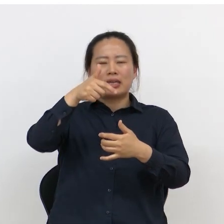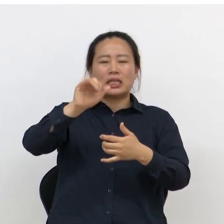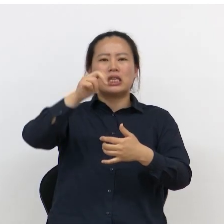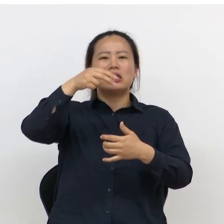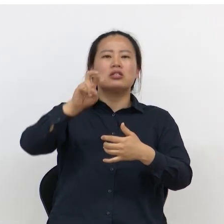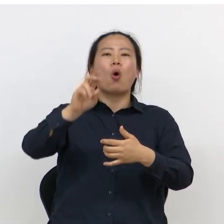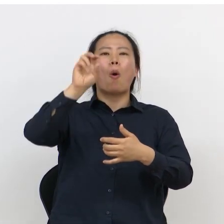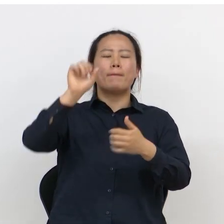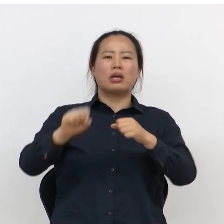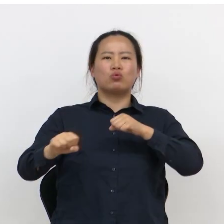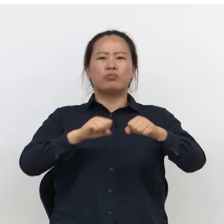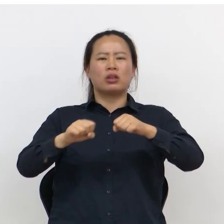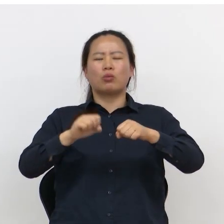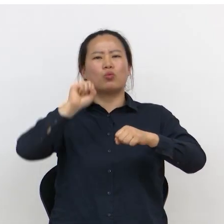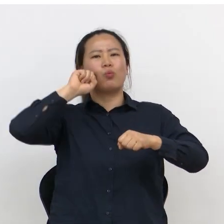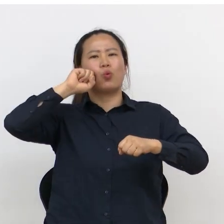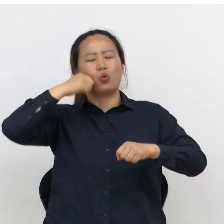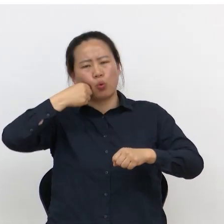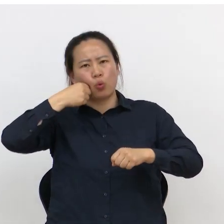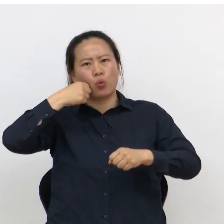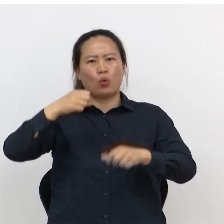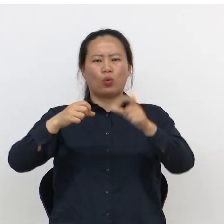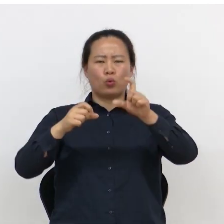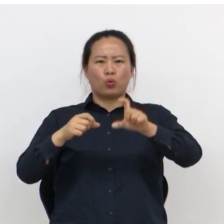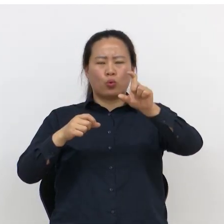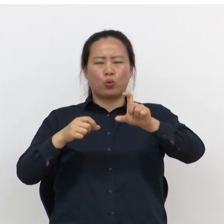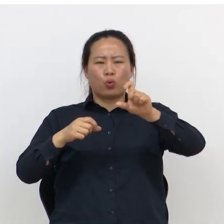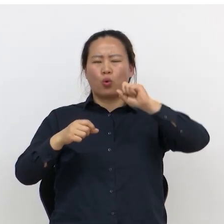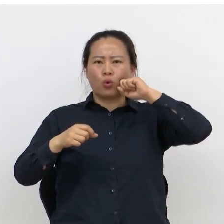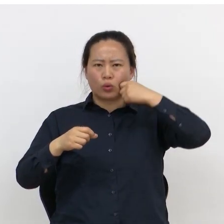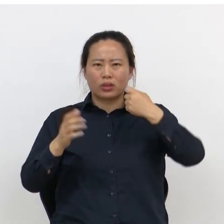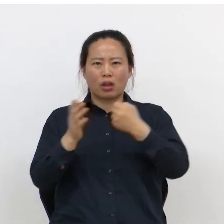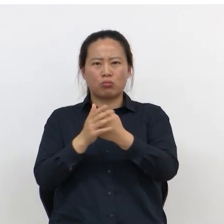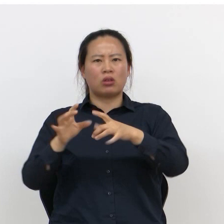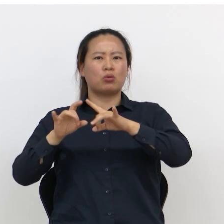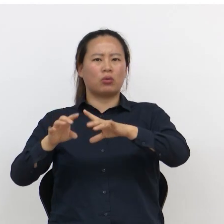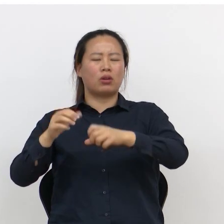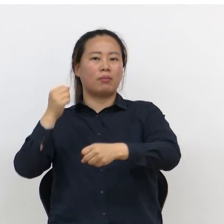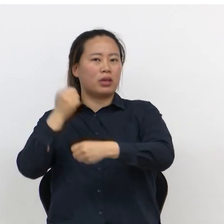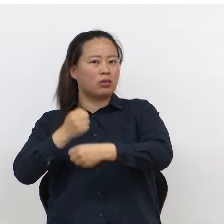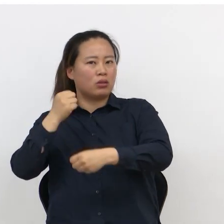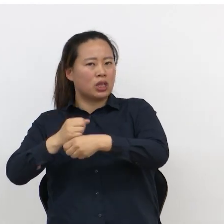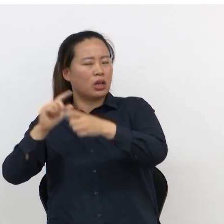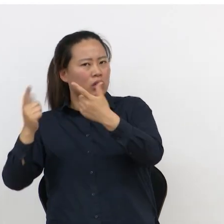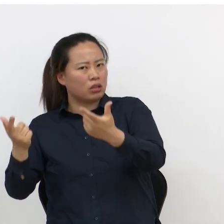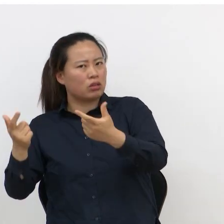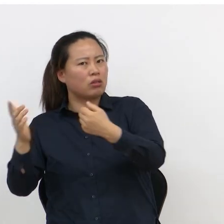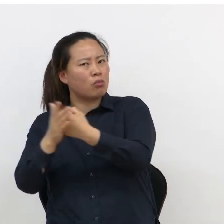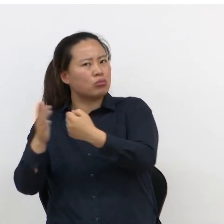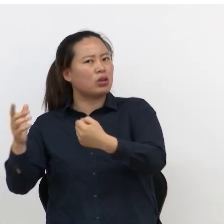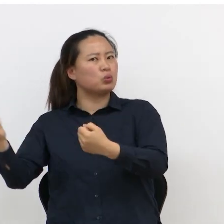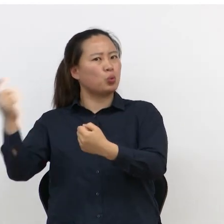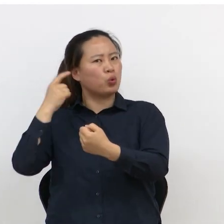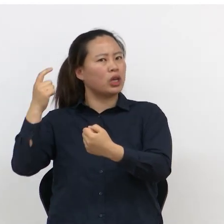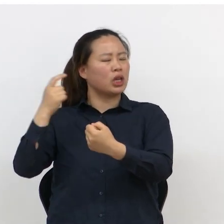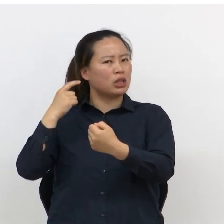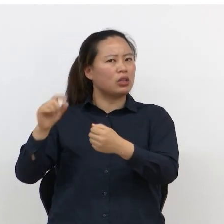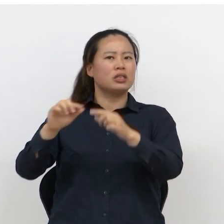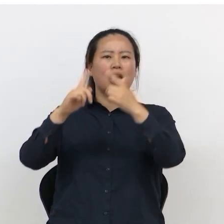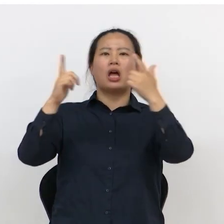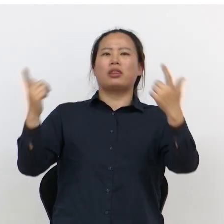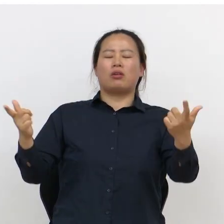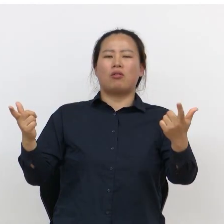할 수가 없어요. 진동을 못하면 유모세포에서 전기가 안 생기고 소리가 잘 안 들리는 것이죠. 그리고 심한